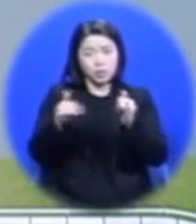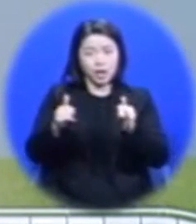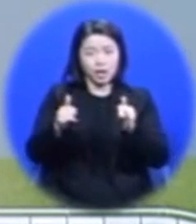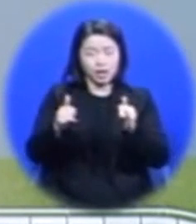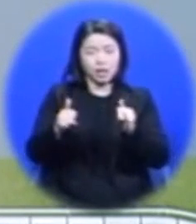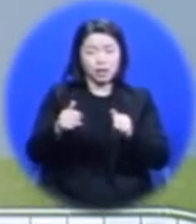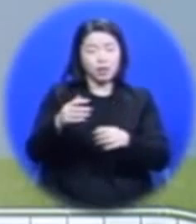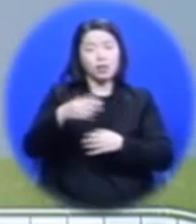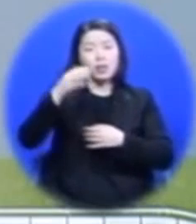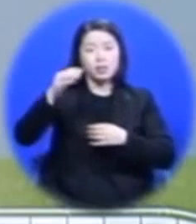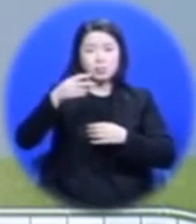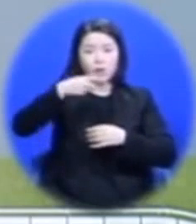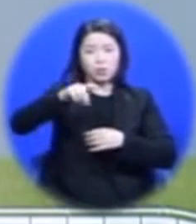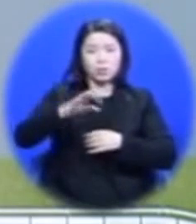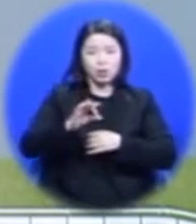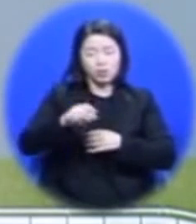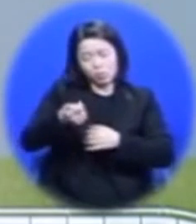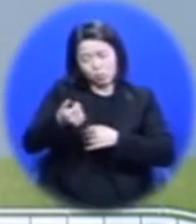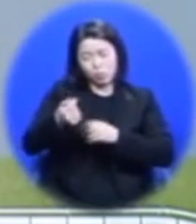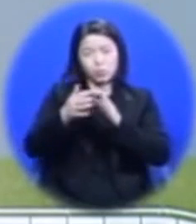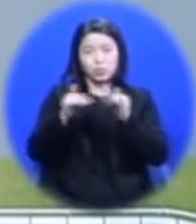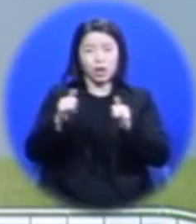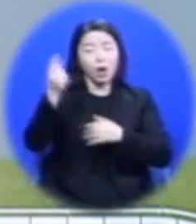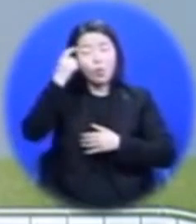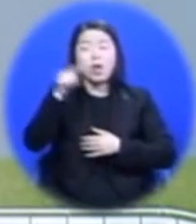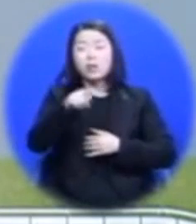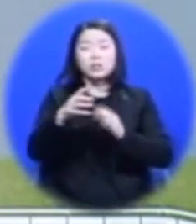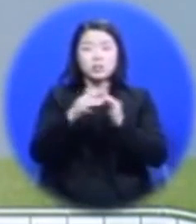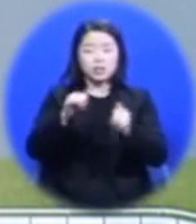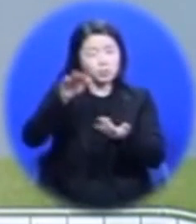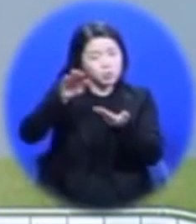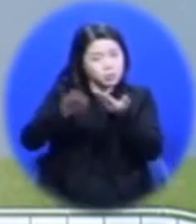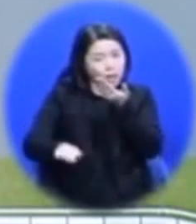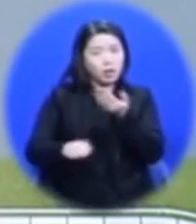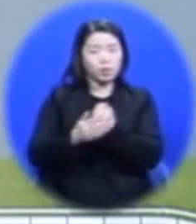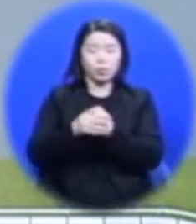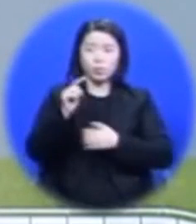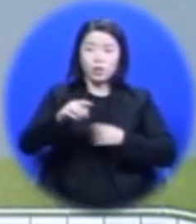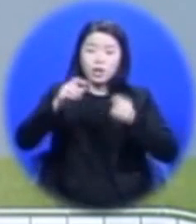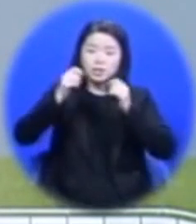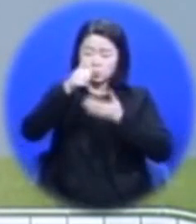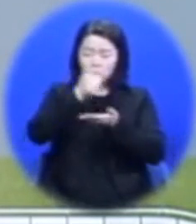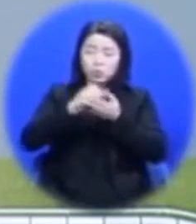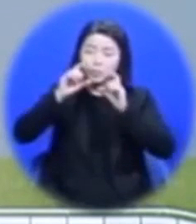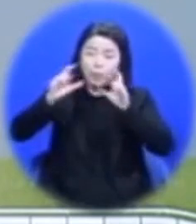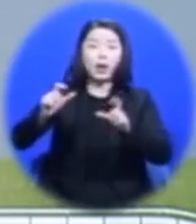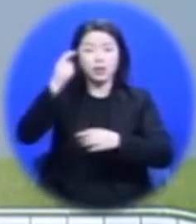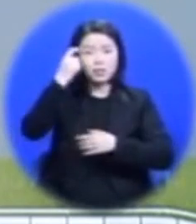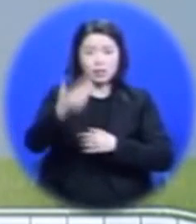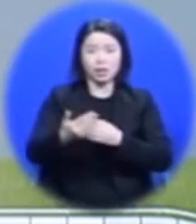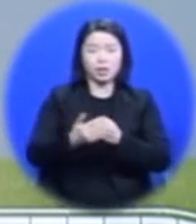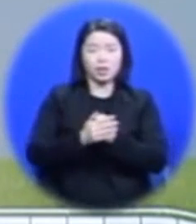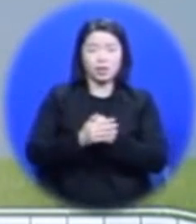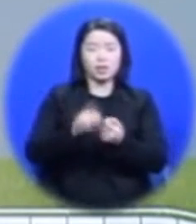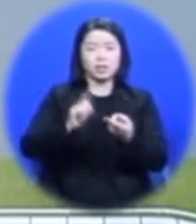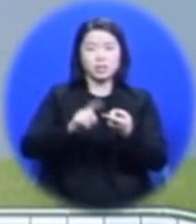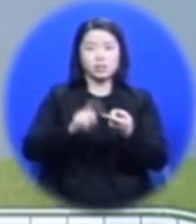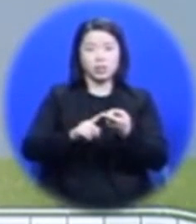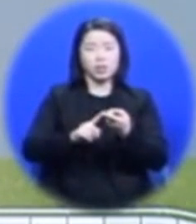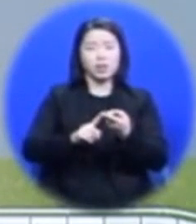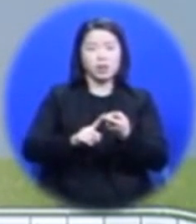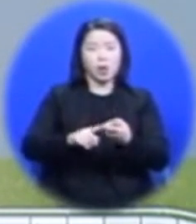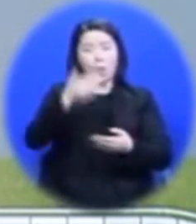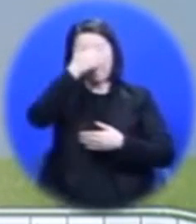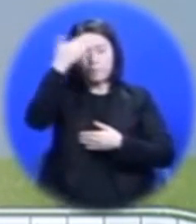뿐이에요. 성소수자. 왜 그 사람들을 차별하고 그렇게 정죄하냐 말이에요. 그게 더